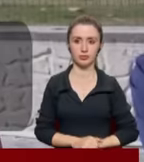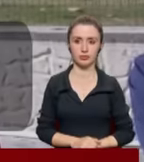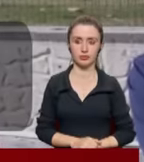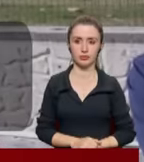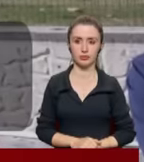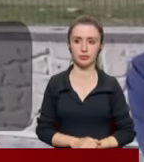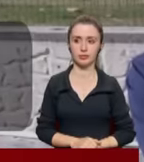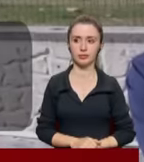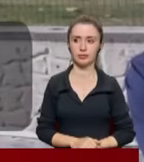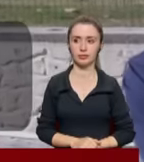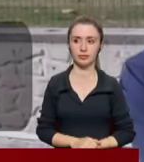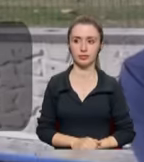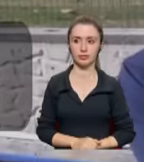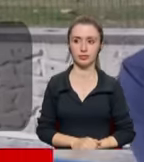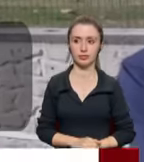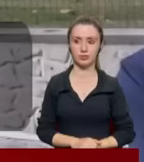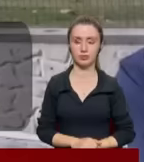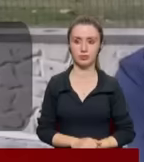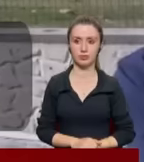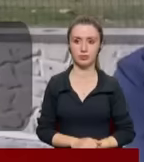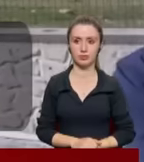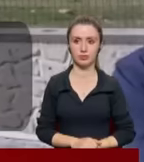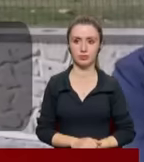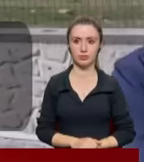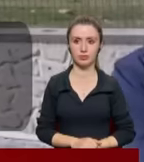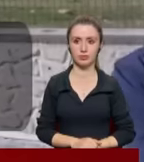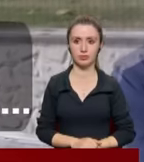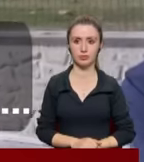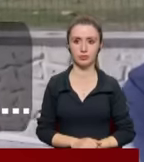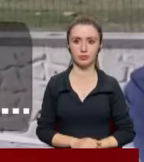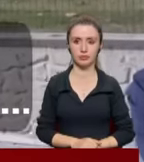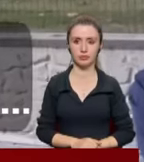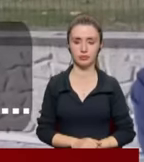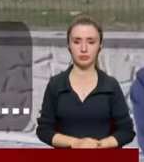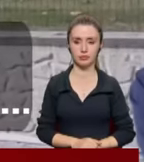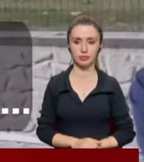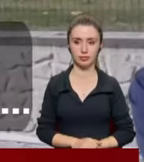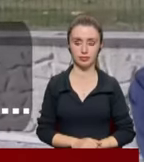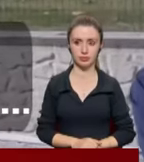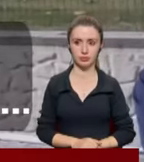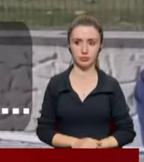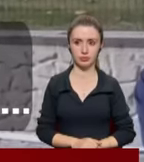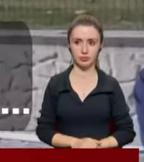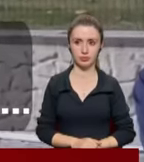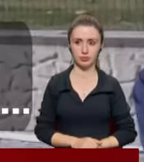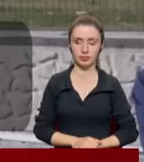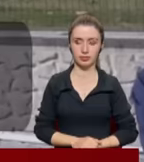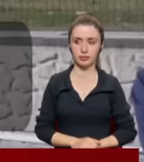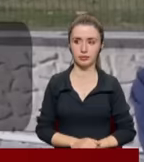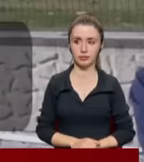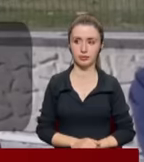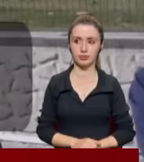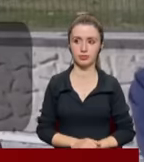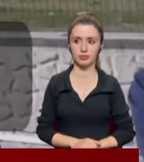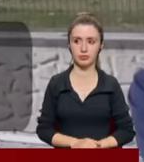vereceksin tabii ki AK Parti'ye vereceksin çünkü bu arazileri sana AK Parti verdi değil mi Tabii abi buraları Tayyip Erdoğan verdi sana onun için tabii ki Tayyip